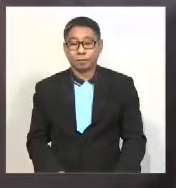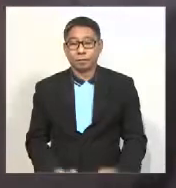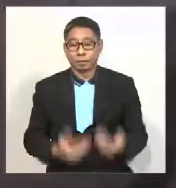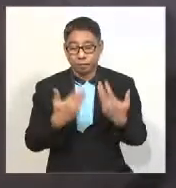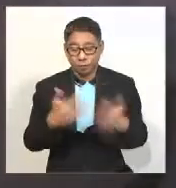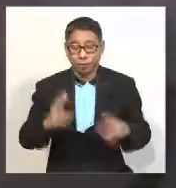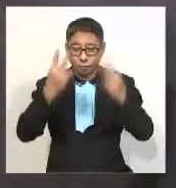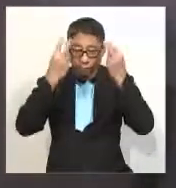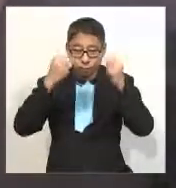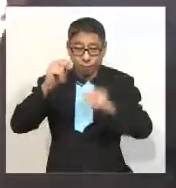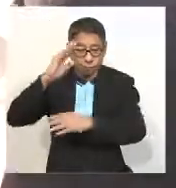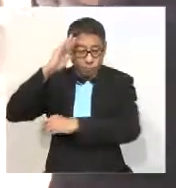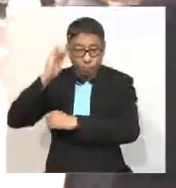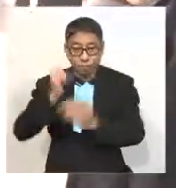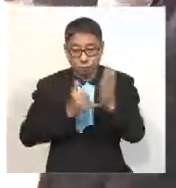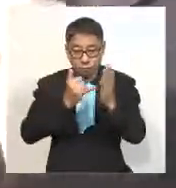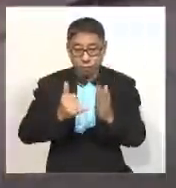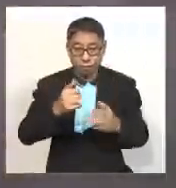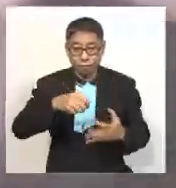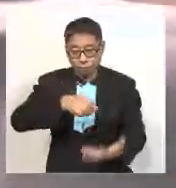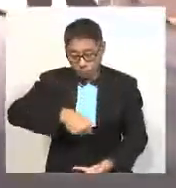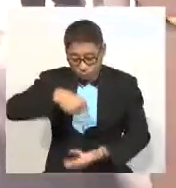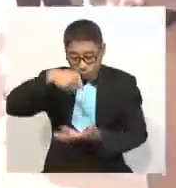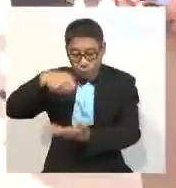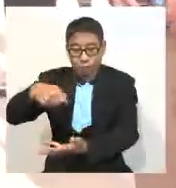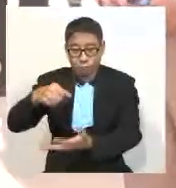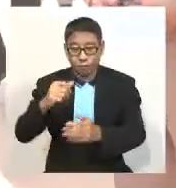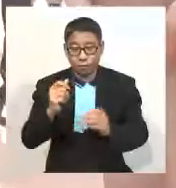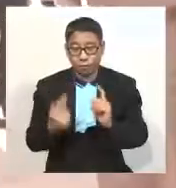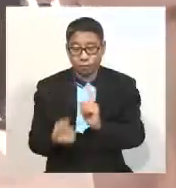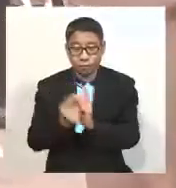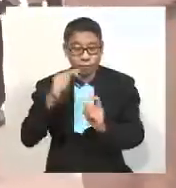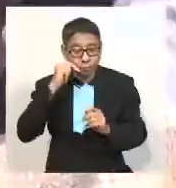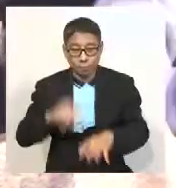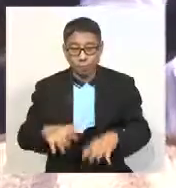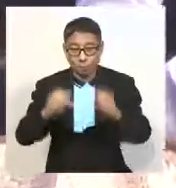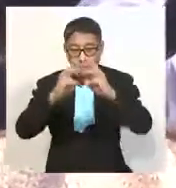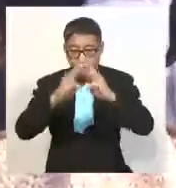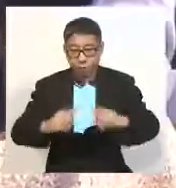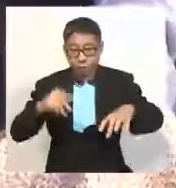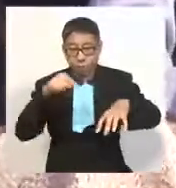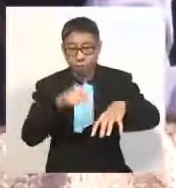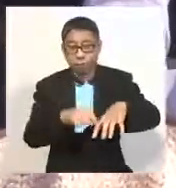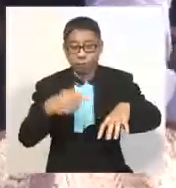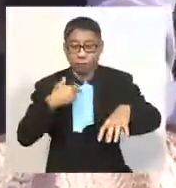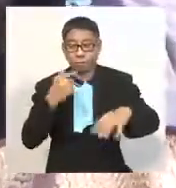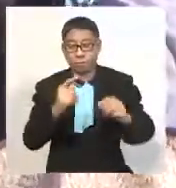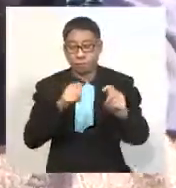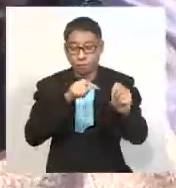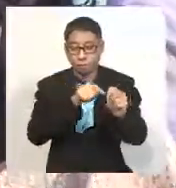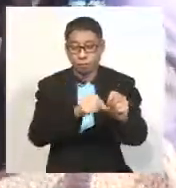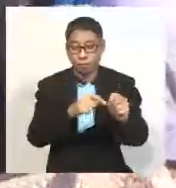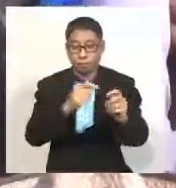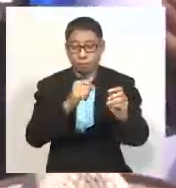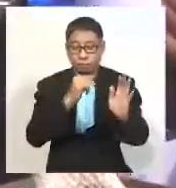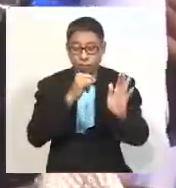จากนั้นท่านนายกรัฐมนตรีได้เดินทางไปมอบถุงยังชีพแก่ผู้ประสบภัยที่วัดดงพลวงศรีวนารามตำบลวัง